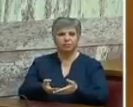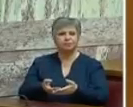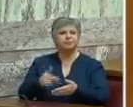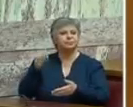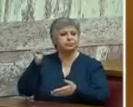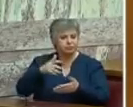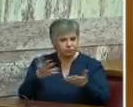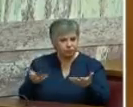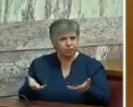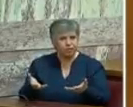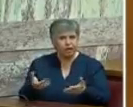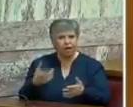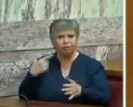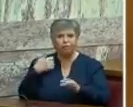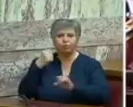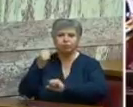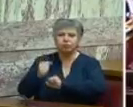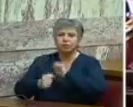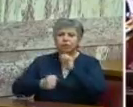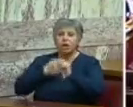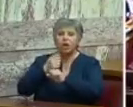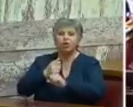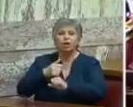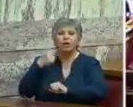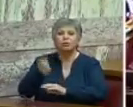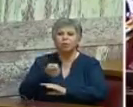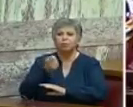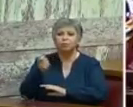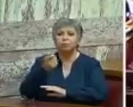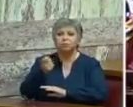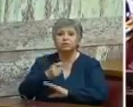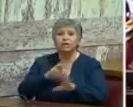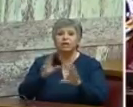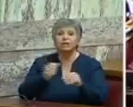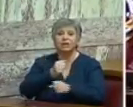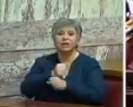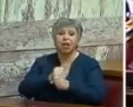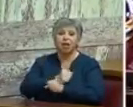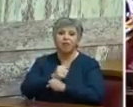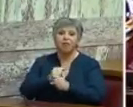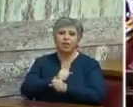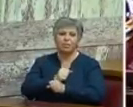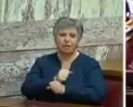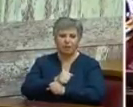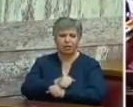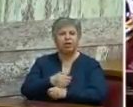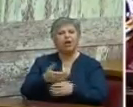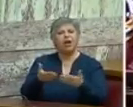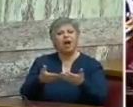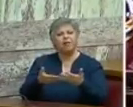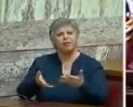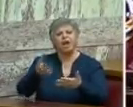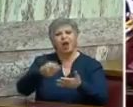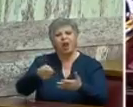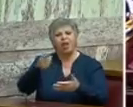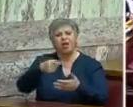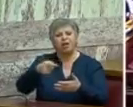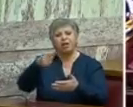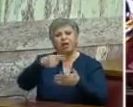ετήσιας δαπάνη στον ΕΟΠΗ. Λοιπόν, ωραία, κύριε τόσα κι άλλα τόσα. Βαίνουμε προς το τέλος.